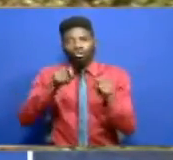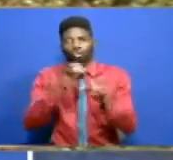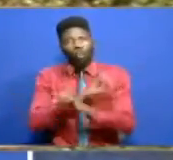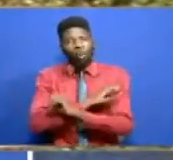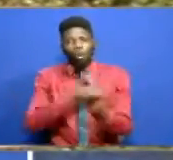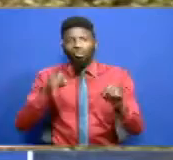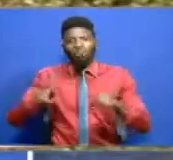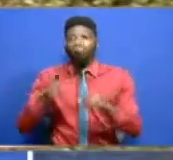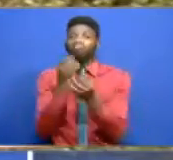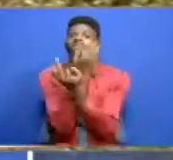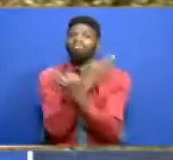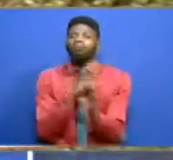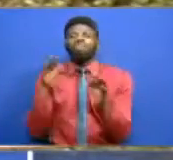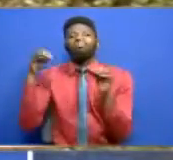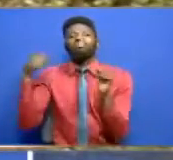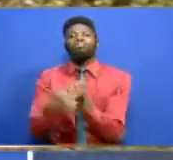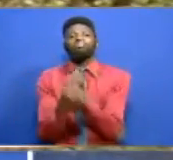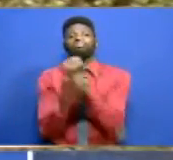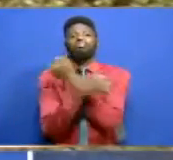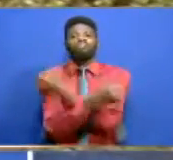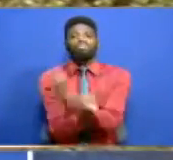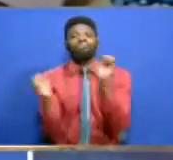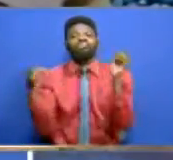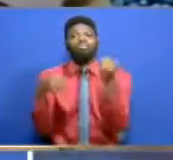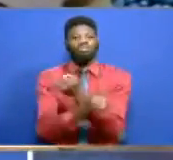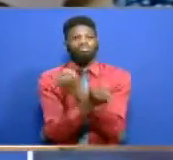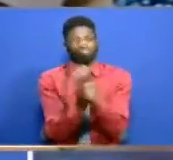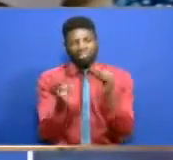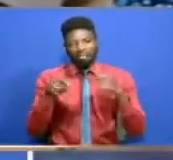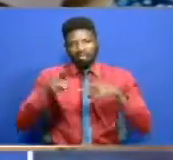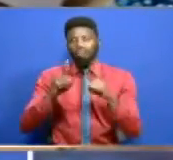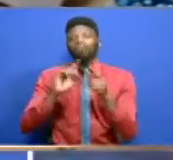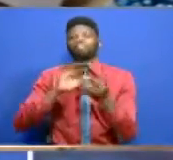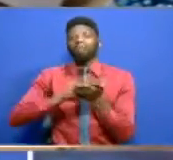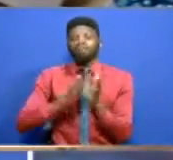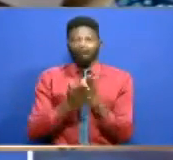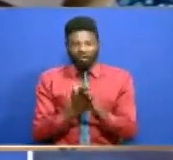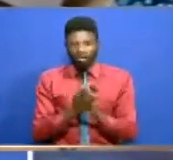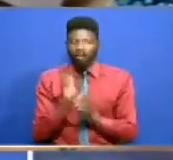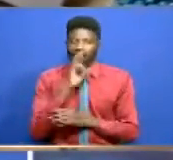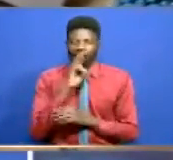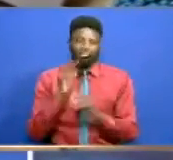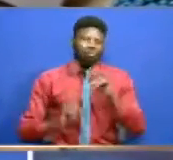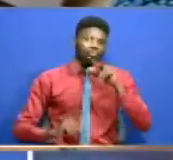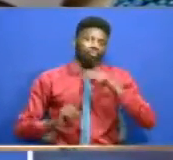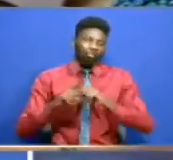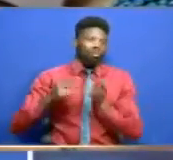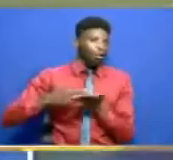around, then they become more vulnerable. Purity Museo, Darubini.